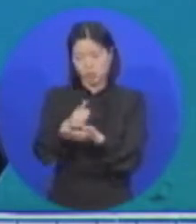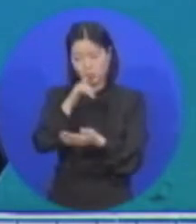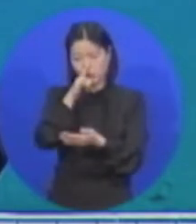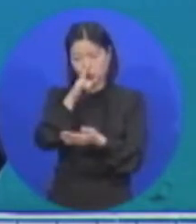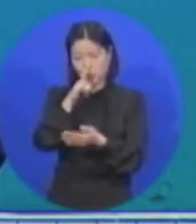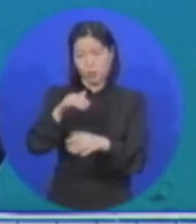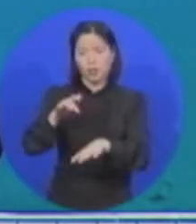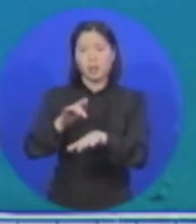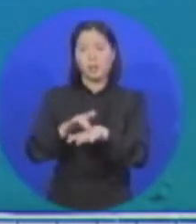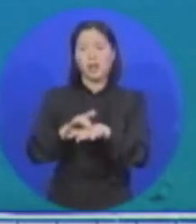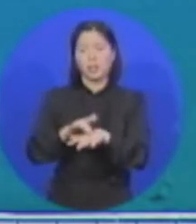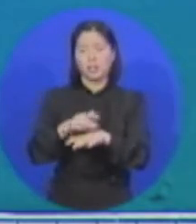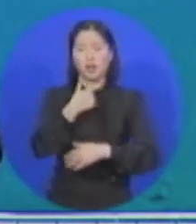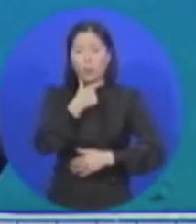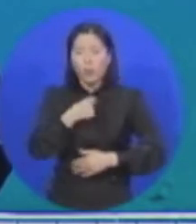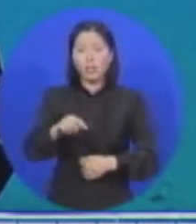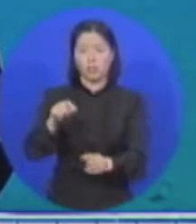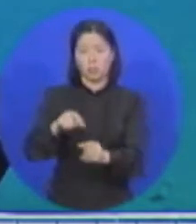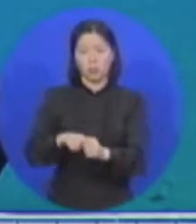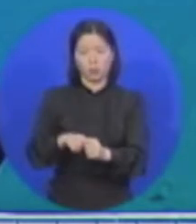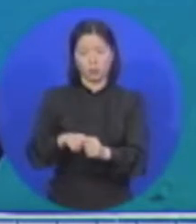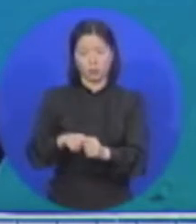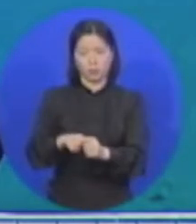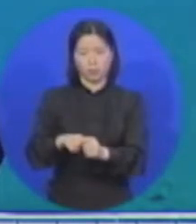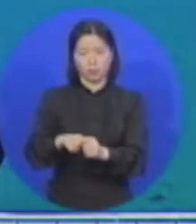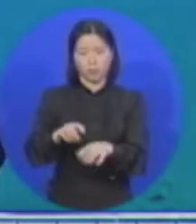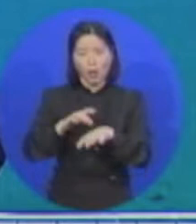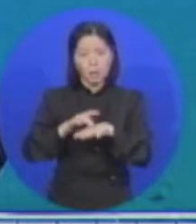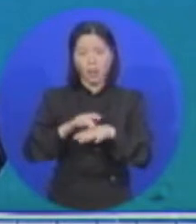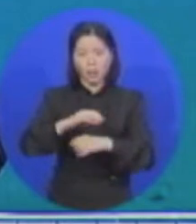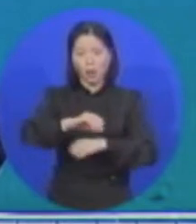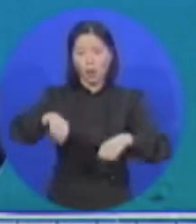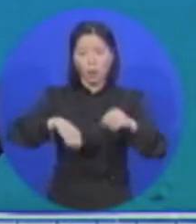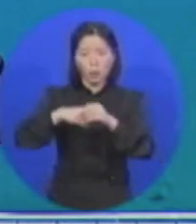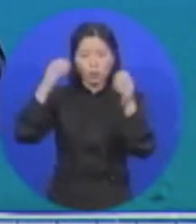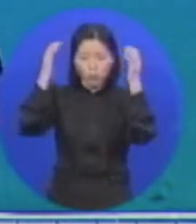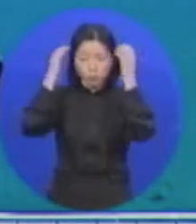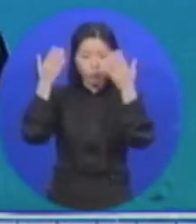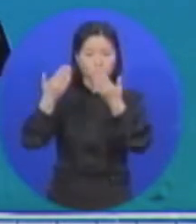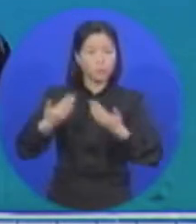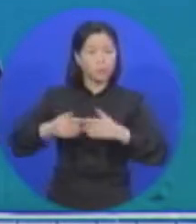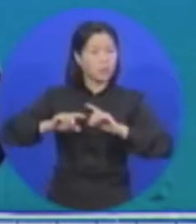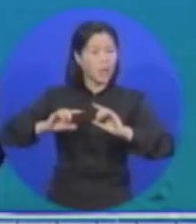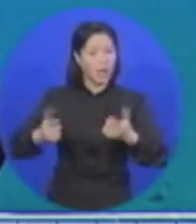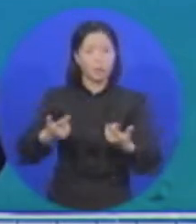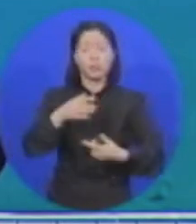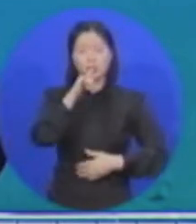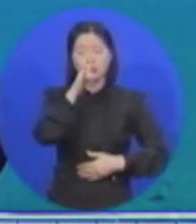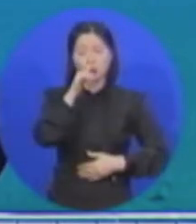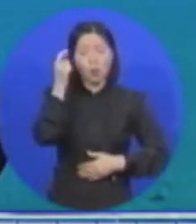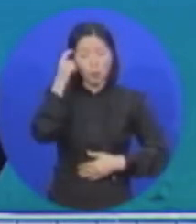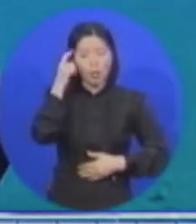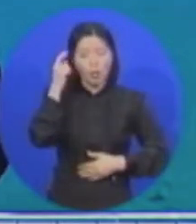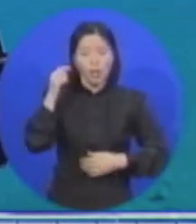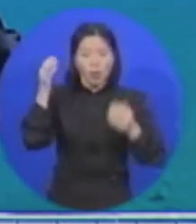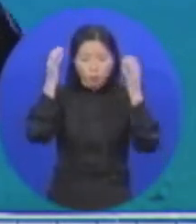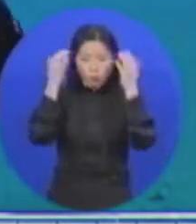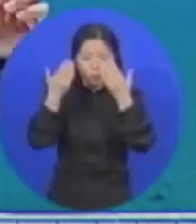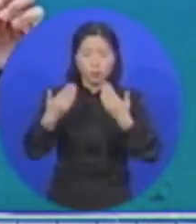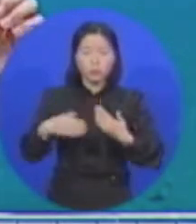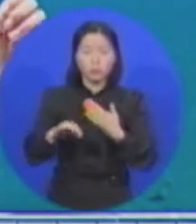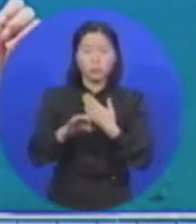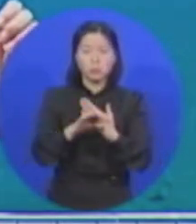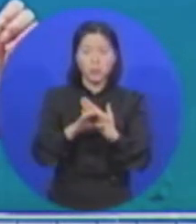거예요 마귀가 오히려 고통을 안 줄 때도 있습니다 고통을 주면 깨어 기도 아니까 그러니까